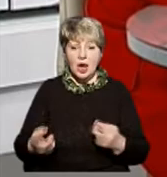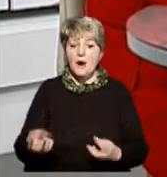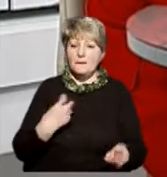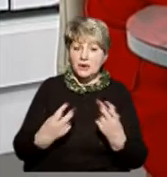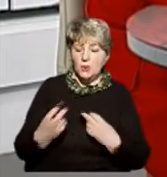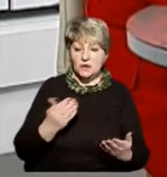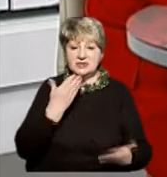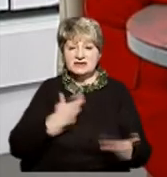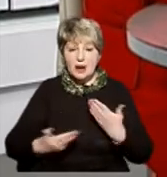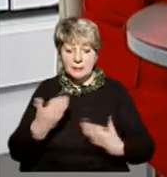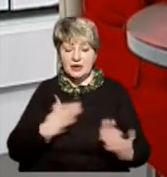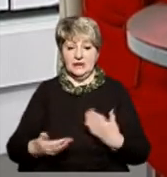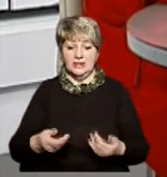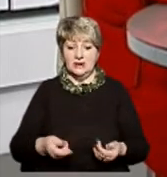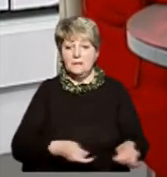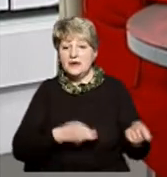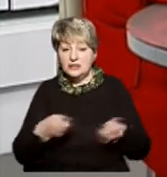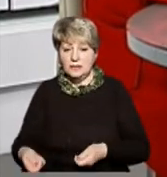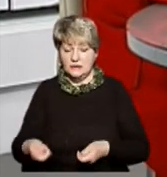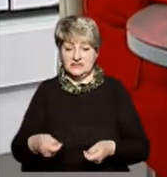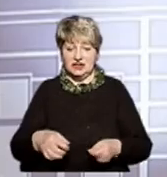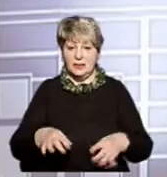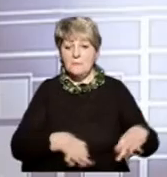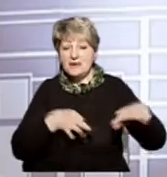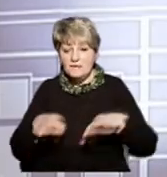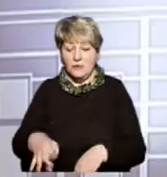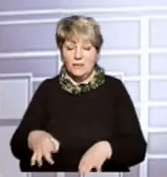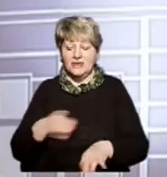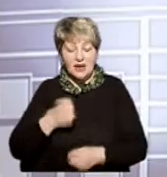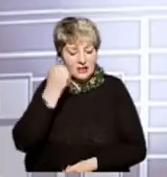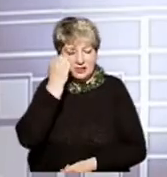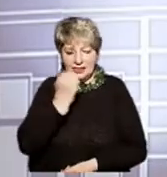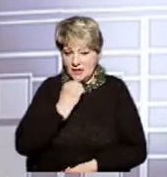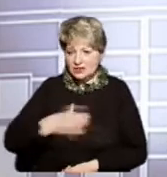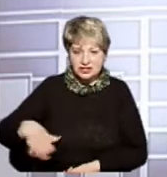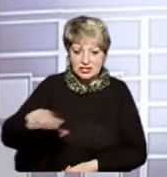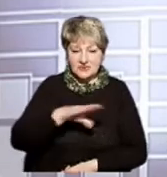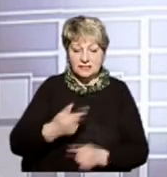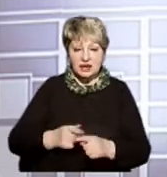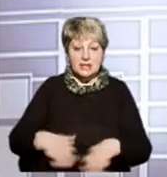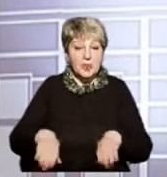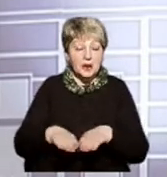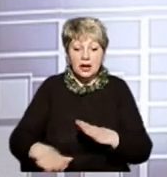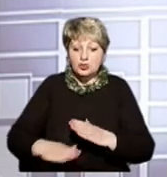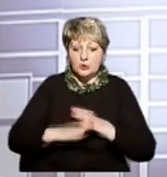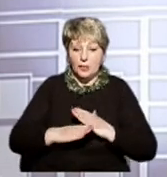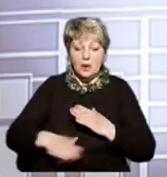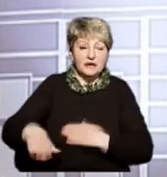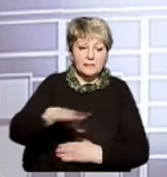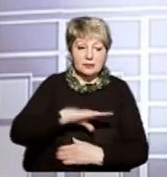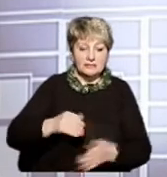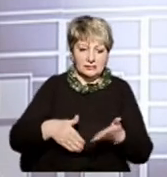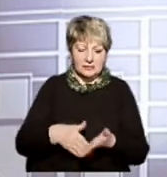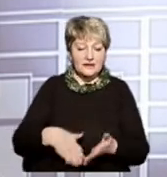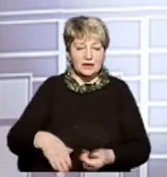що потрібно, привозили. Ну, я вдячна всім. Це така згуртованість, така допомога. Вона допомагає всім.